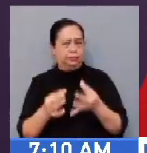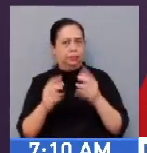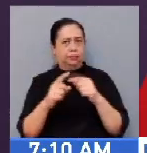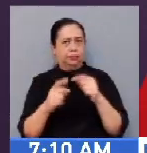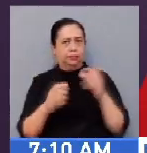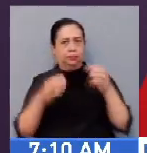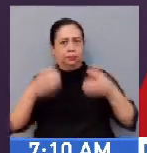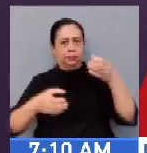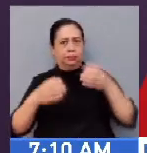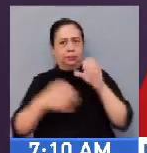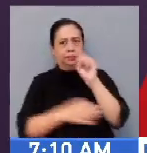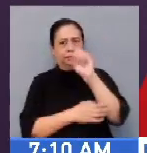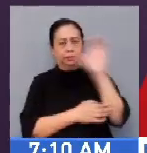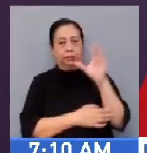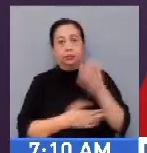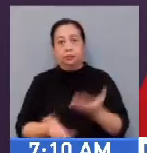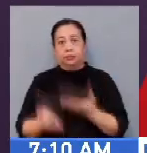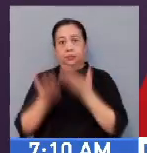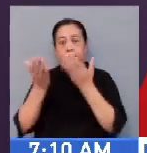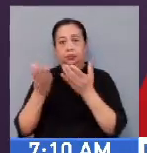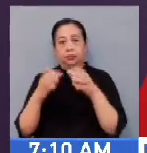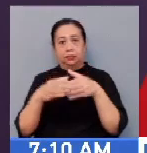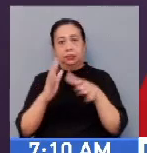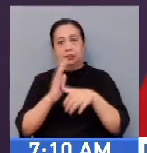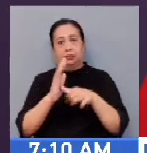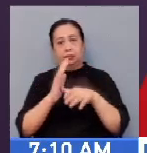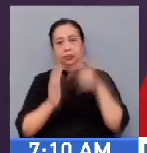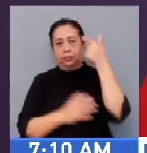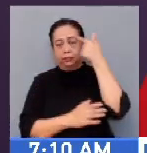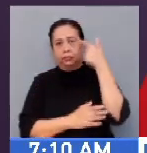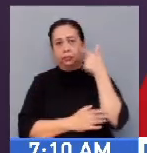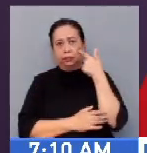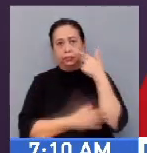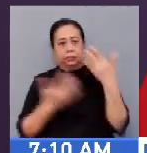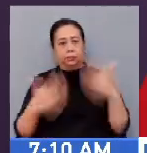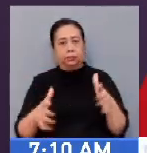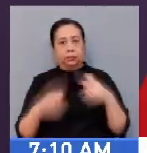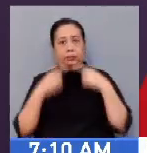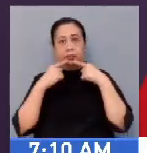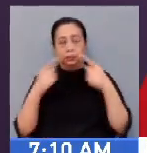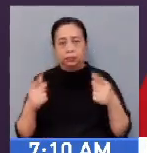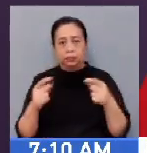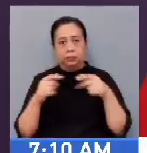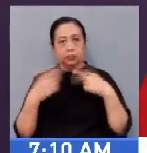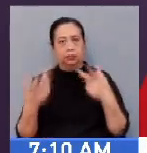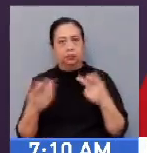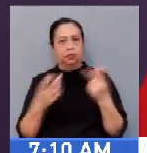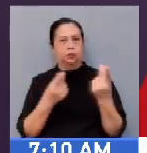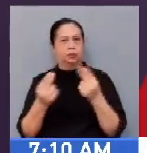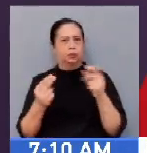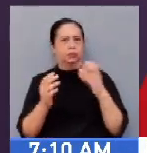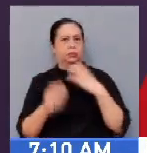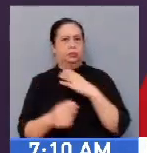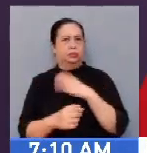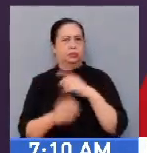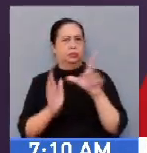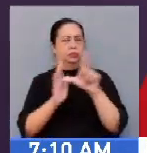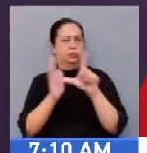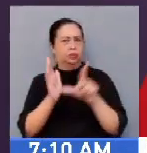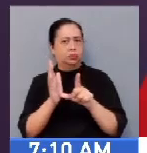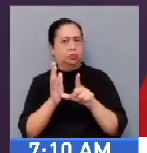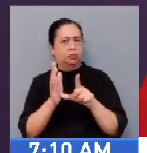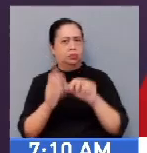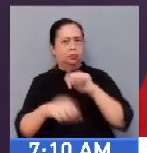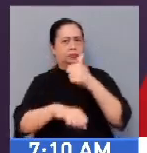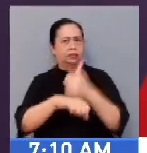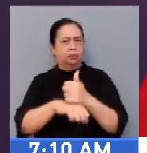ni Kamala Commissioner George Garcia pagkatapos ng proklamasyon ay gumawa ang Kongreso ng batas na nagtatakda ng formula sa